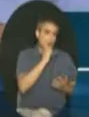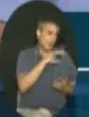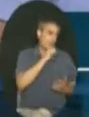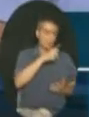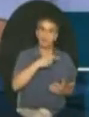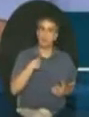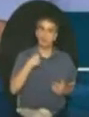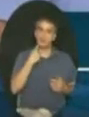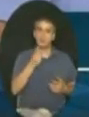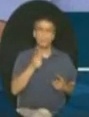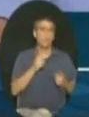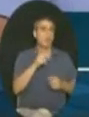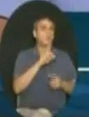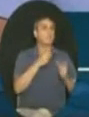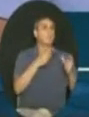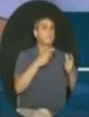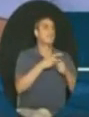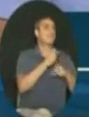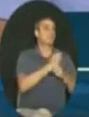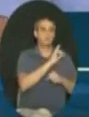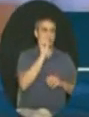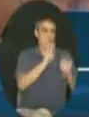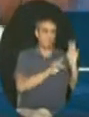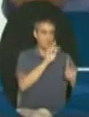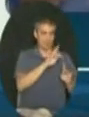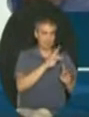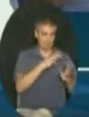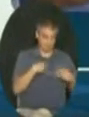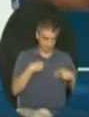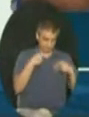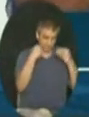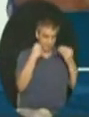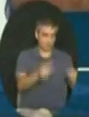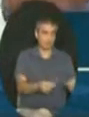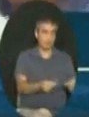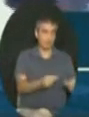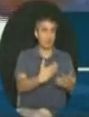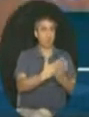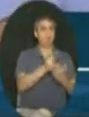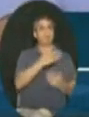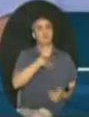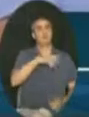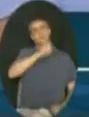מוכן. אתם, מפלגת העבודה, כל הזמן מתנגדת, וכששמים על השולחן את החלוקה,